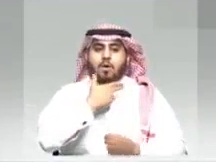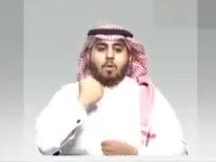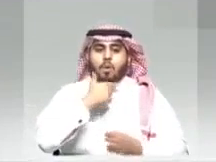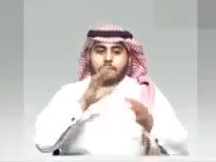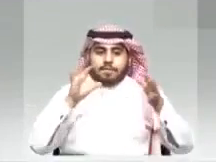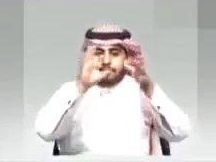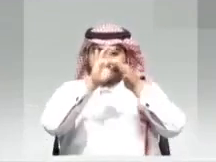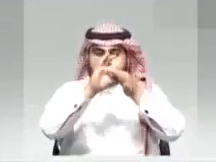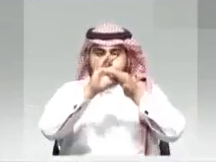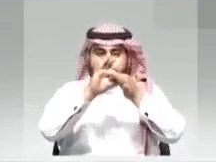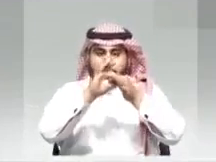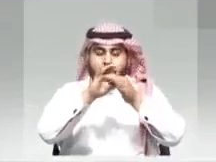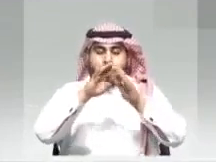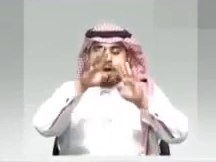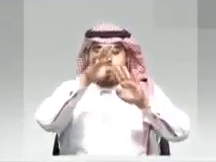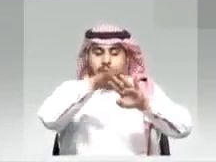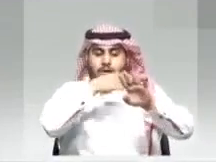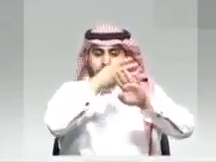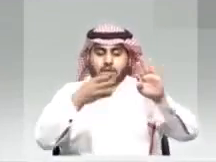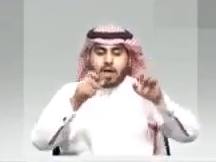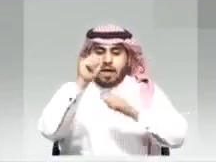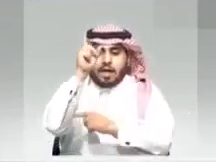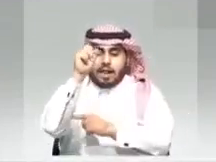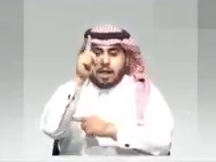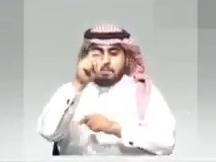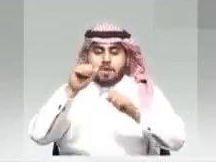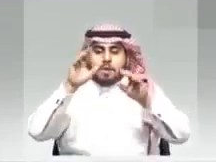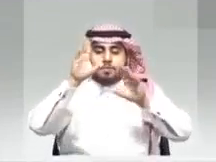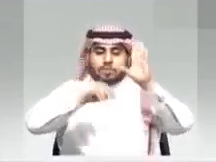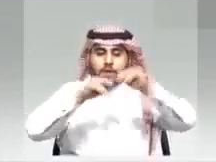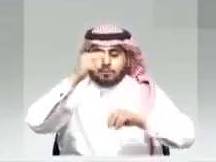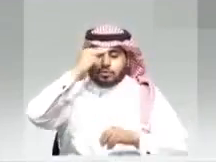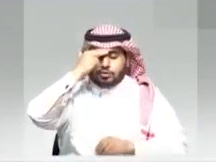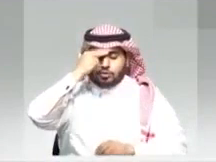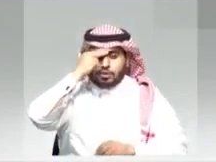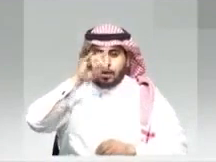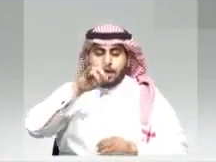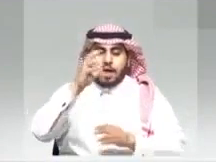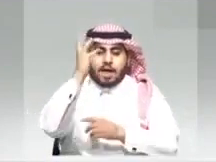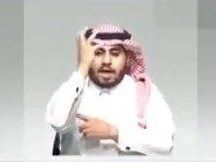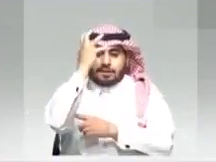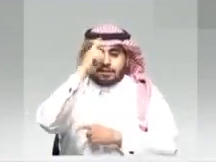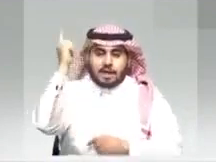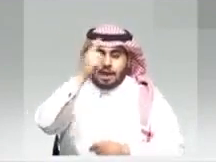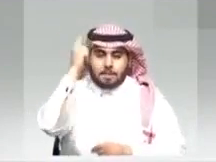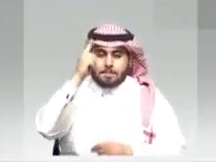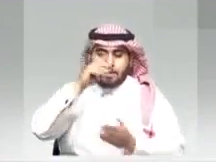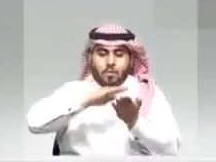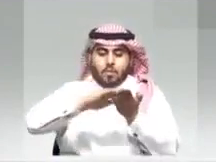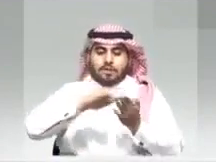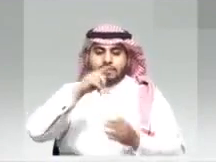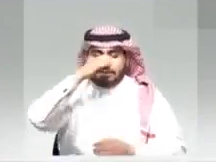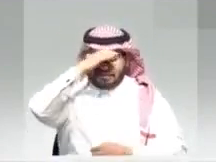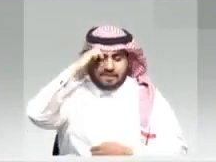الحكومي، وذلك لتنفيذ خطة الإعلام والاتصال لمشاركة المنتخب الوطني في نهائيات كأس العالم التي سوف تقام